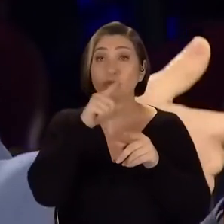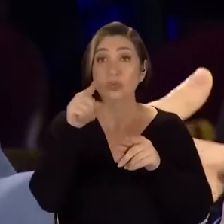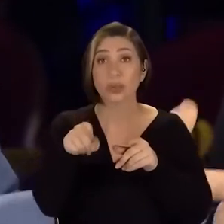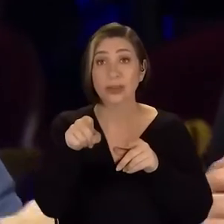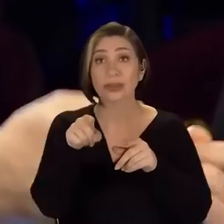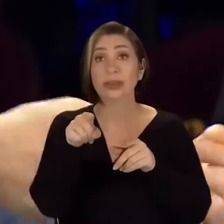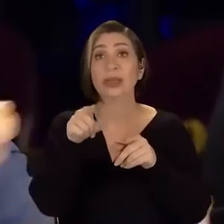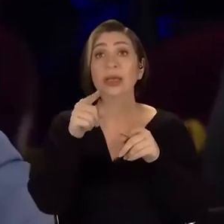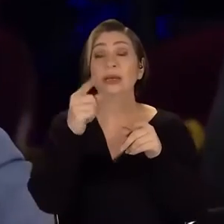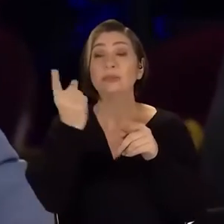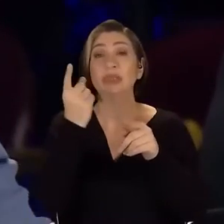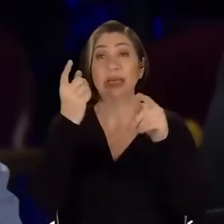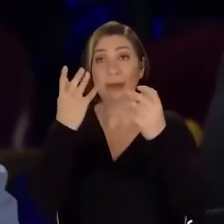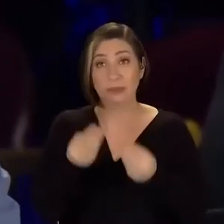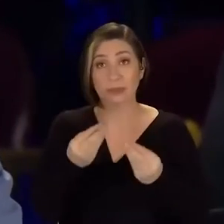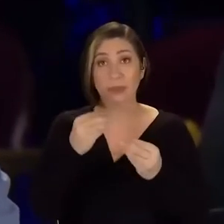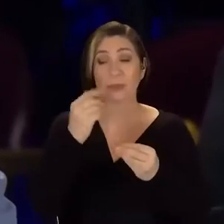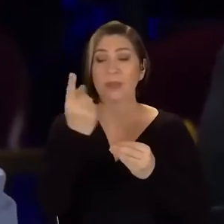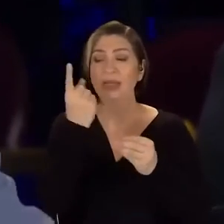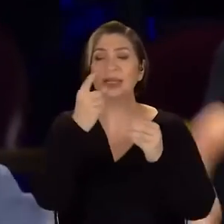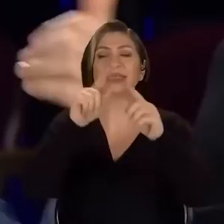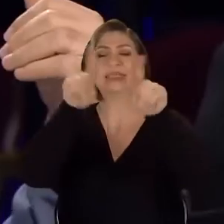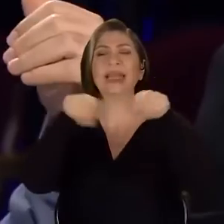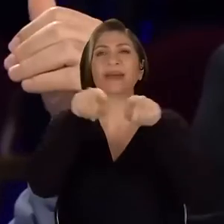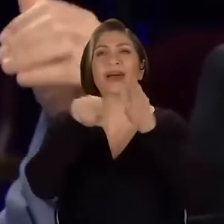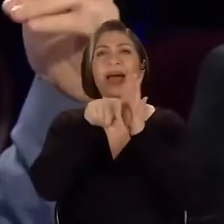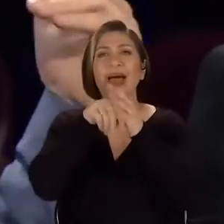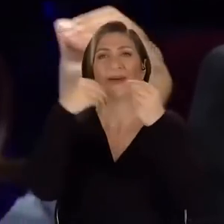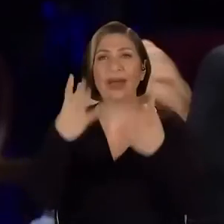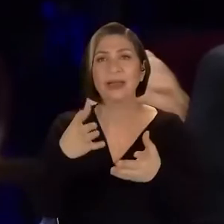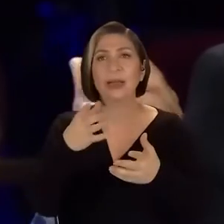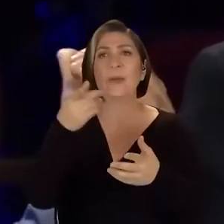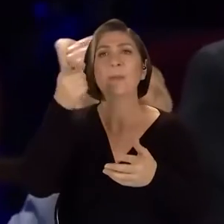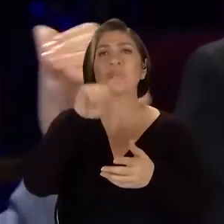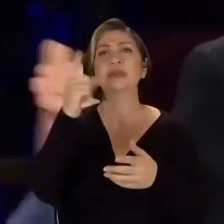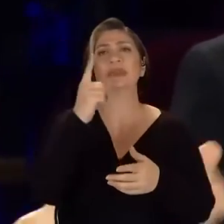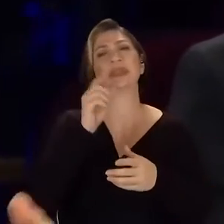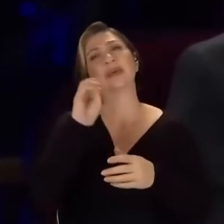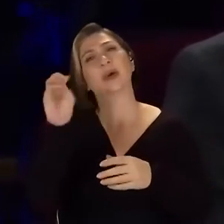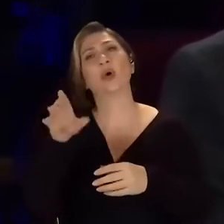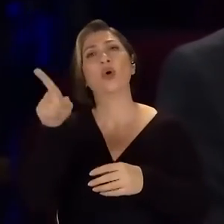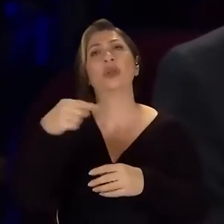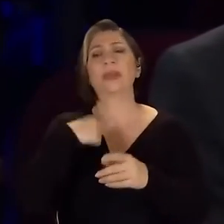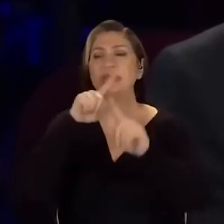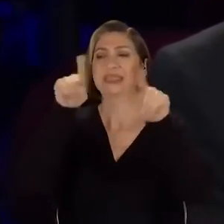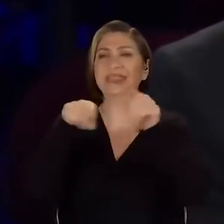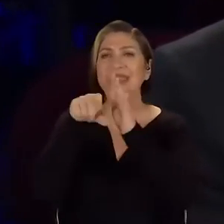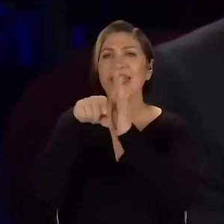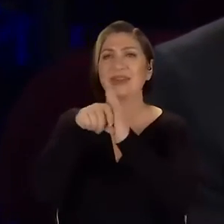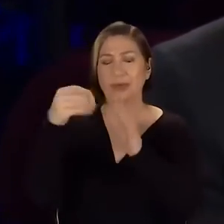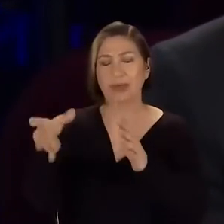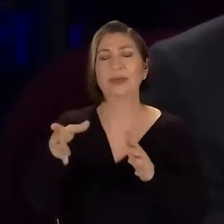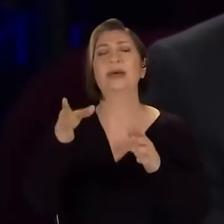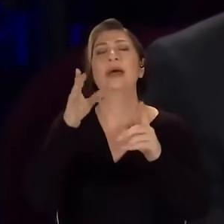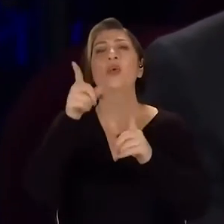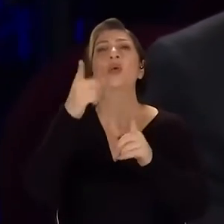altını kullanmaya başlarım. Size birer tane sertifika verdim. Götürdüm bu altını başkasına yatırdım. O da bana bir sertifika verdi.